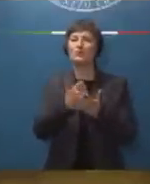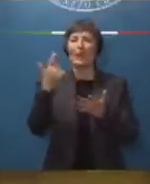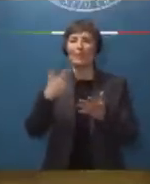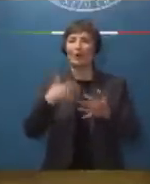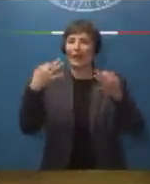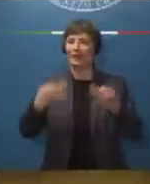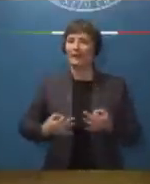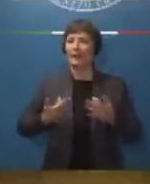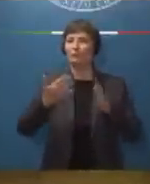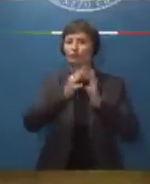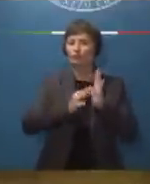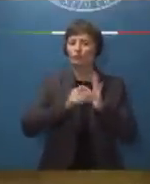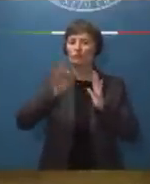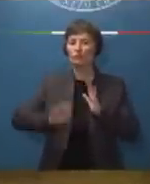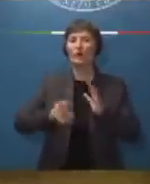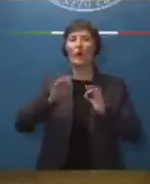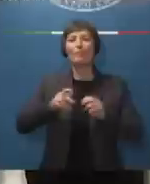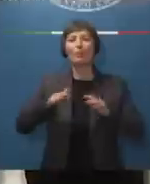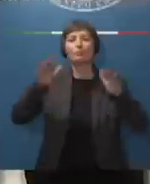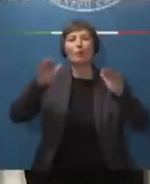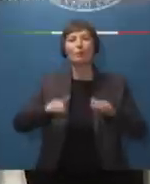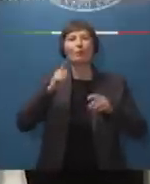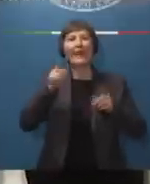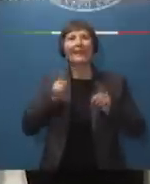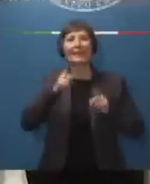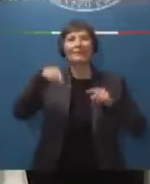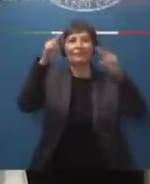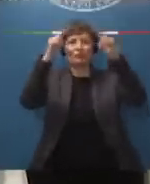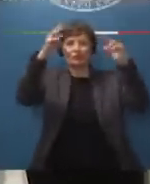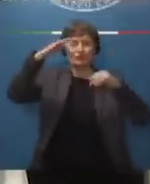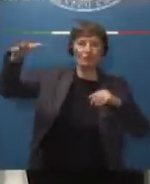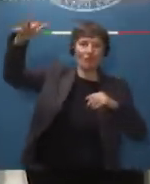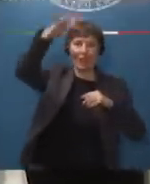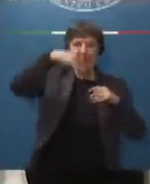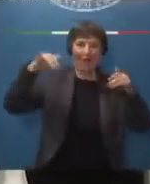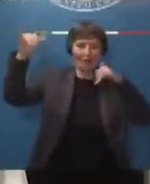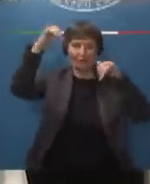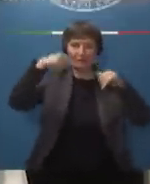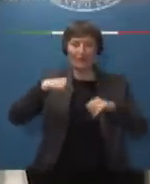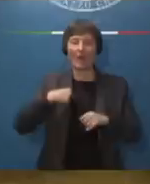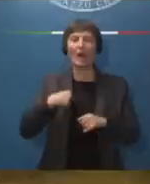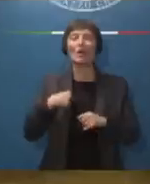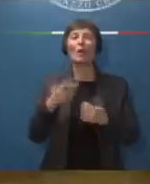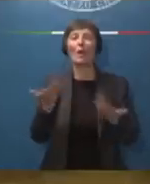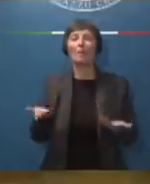sulla difesa del nostro cielo abbiamo parlato più volte